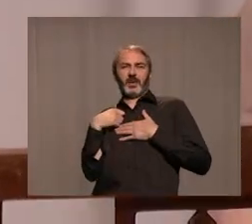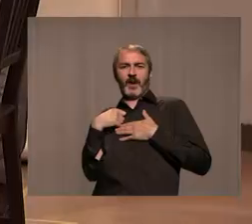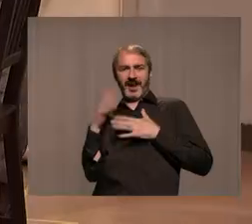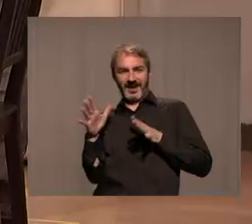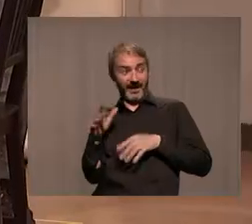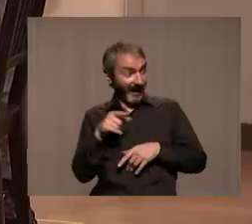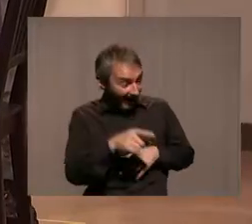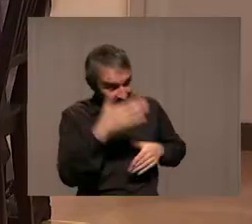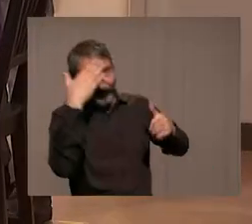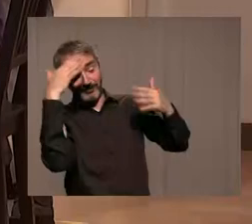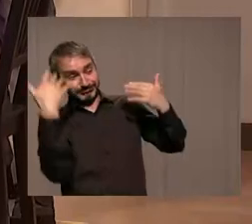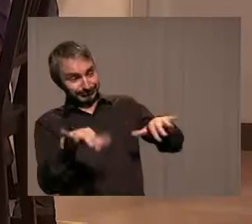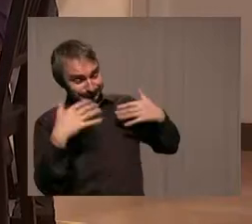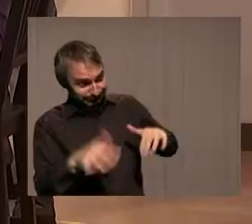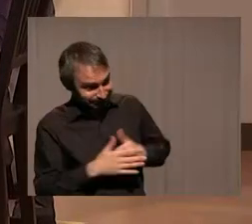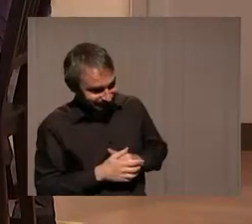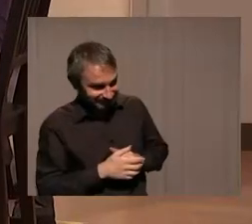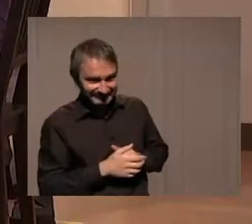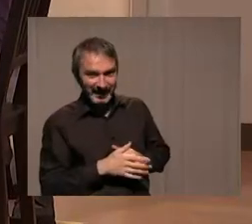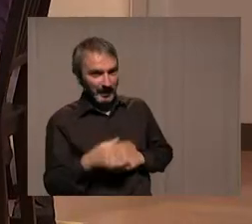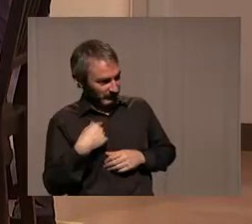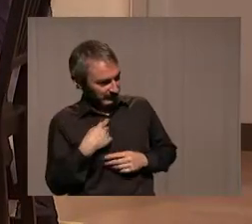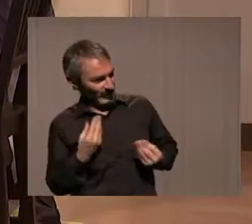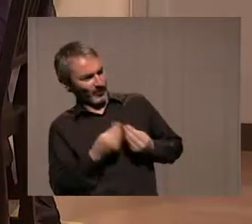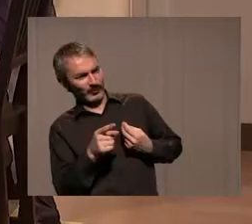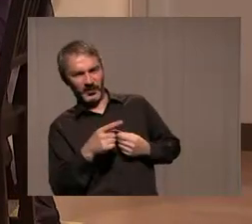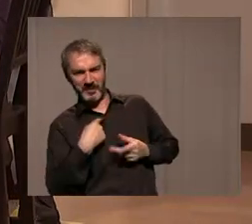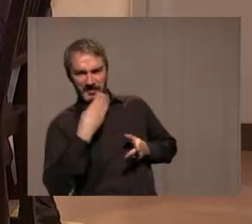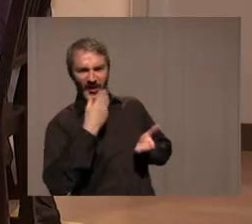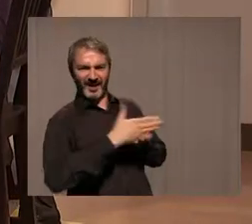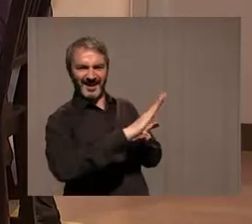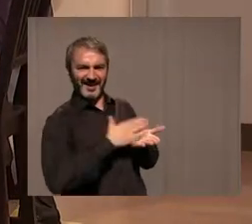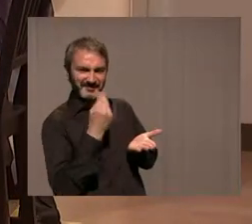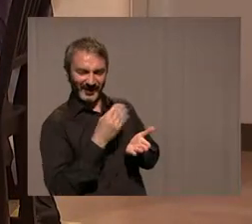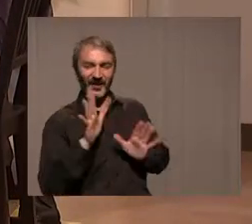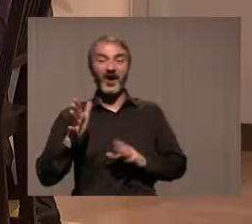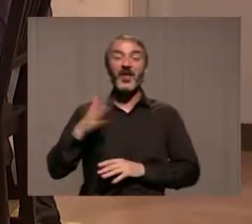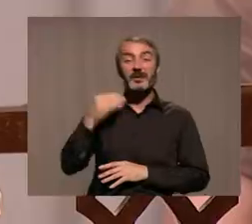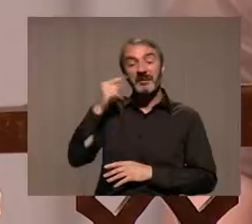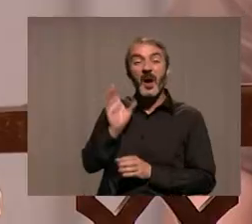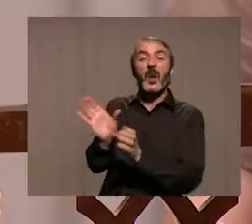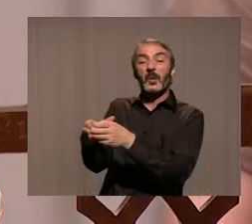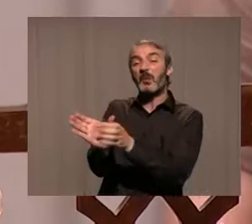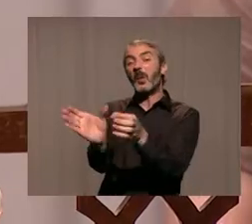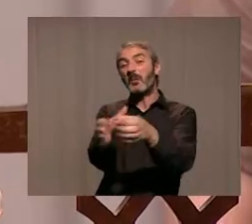a la universitat. Podem quedar per no parlar-nos tots nosaltres. No, jo pensava que es farien grups, així,